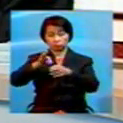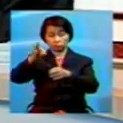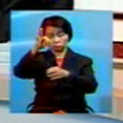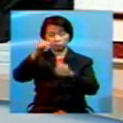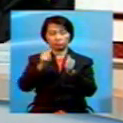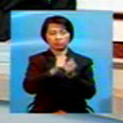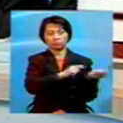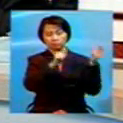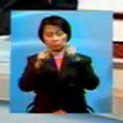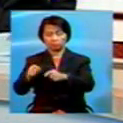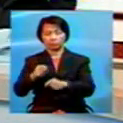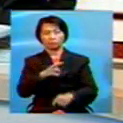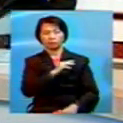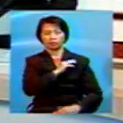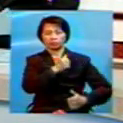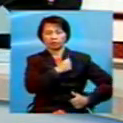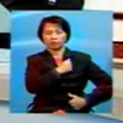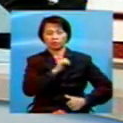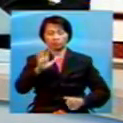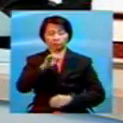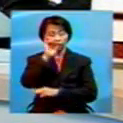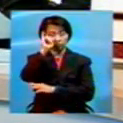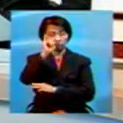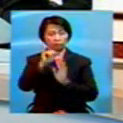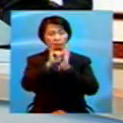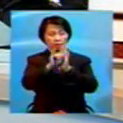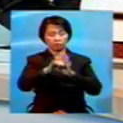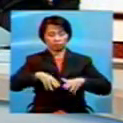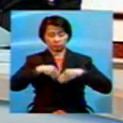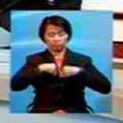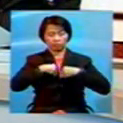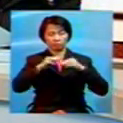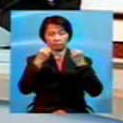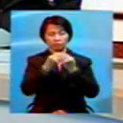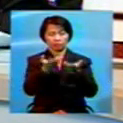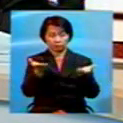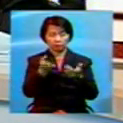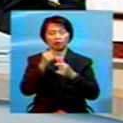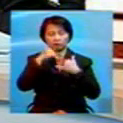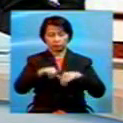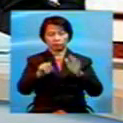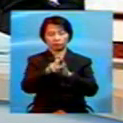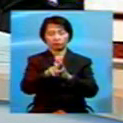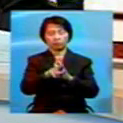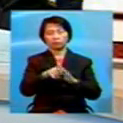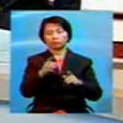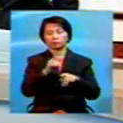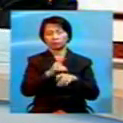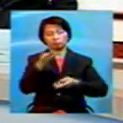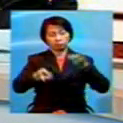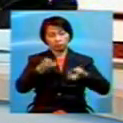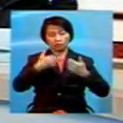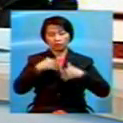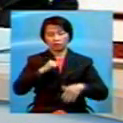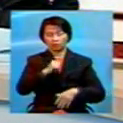Datuk Seri hishamuddin Tun Hussein mereka berjanji reputasi malbat yang diterima baik masyarakat setempat akan terus dikekalkan meskipun